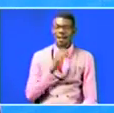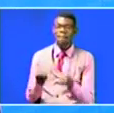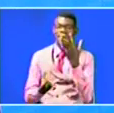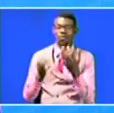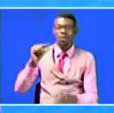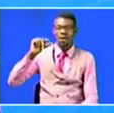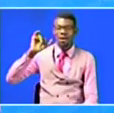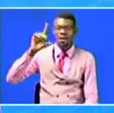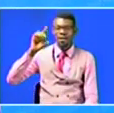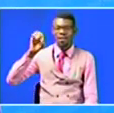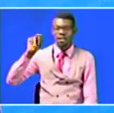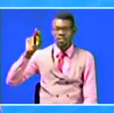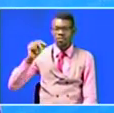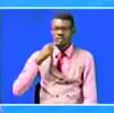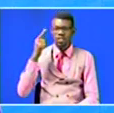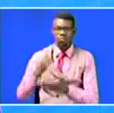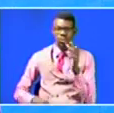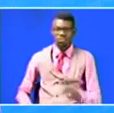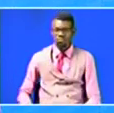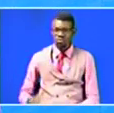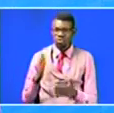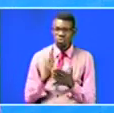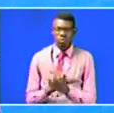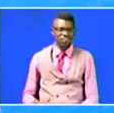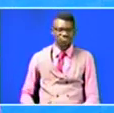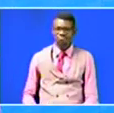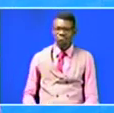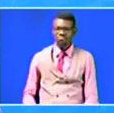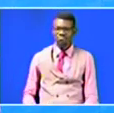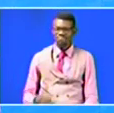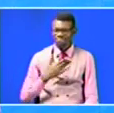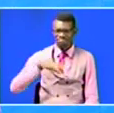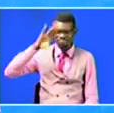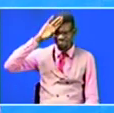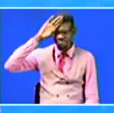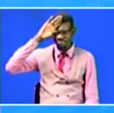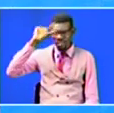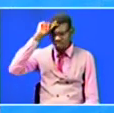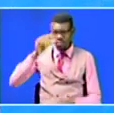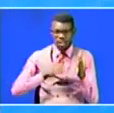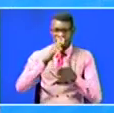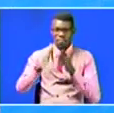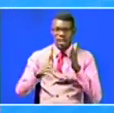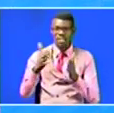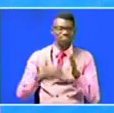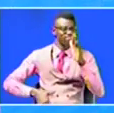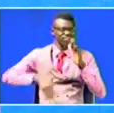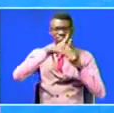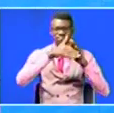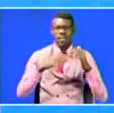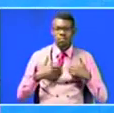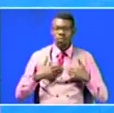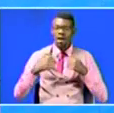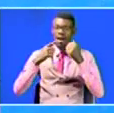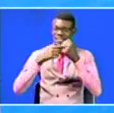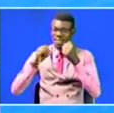Moi wameelezea kutamausha kwao na mipango ya serikali ya kutekeleza awamu ya pili ya kufurusha zaidi maskota